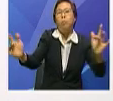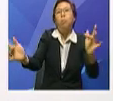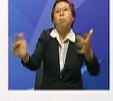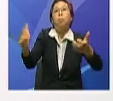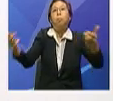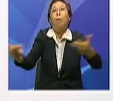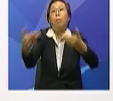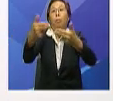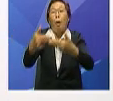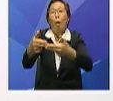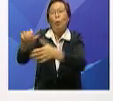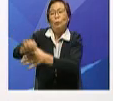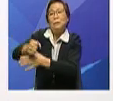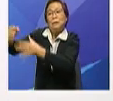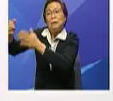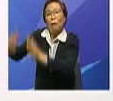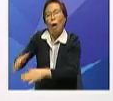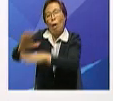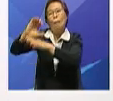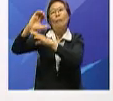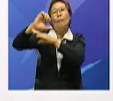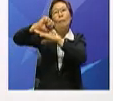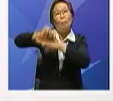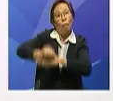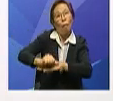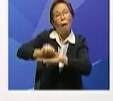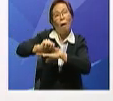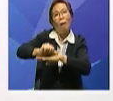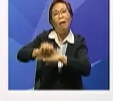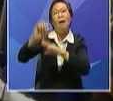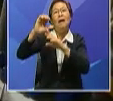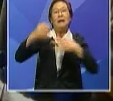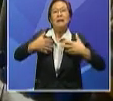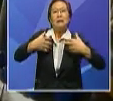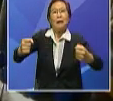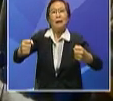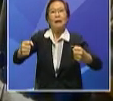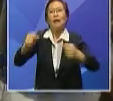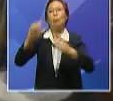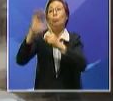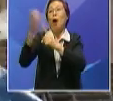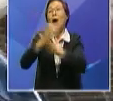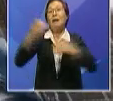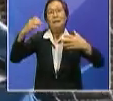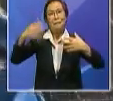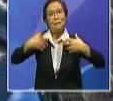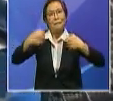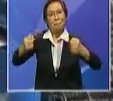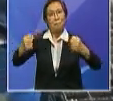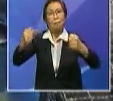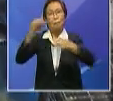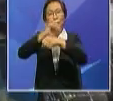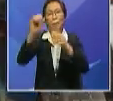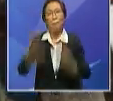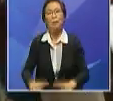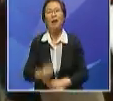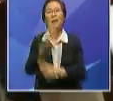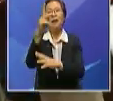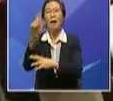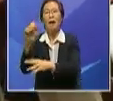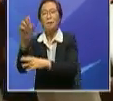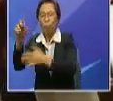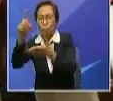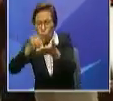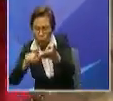pemegang taruh dalam membudayakan amalan keselamatan dan kesehatan pekerja kemeja semua manusia akan terus membuat